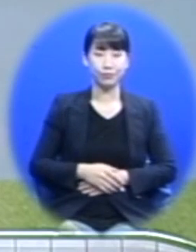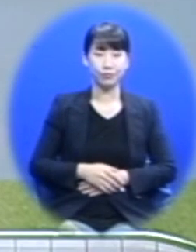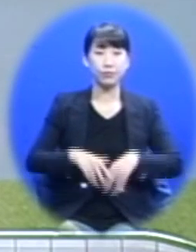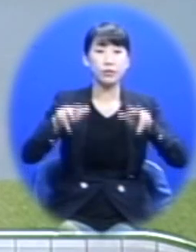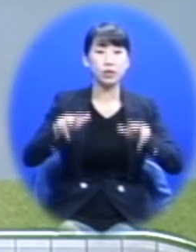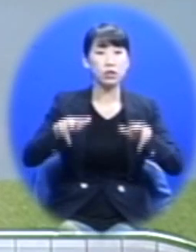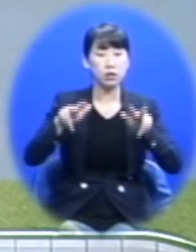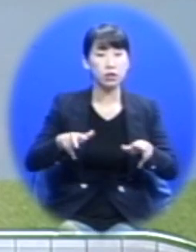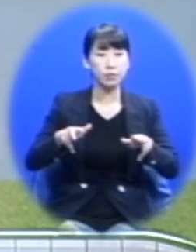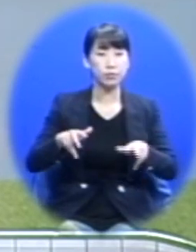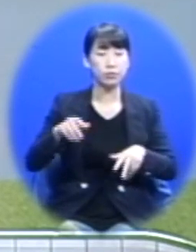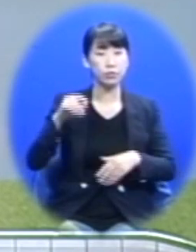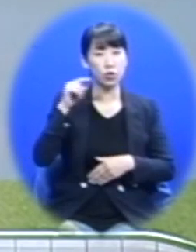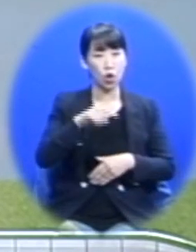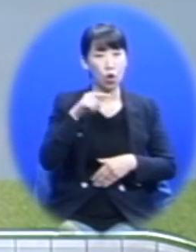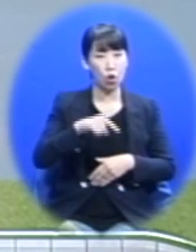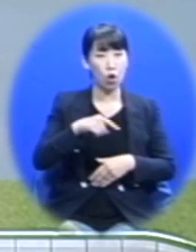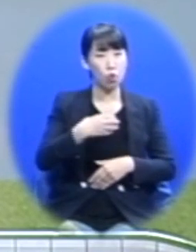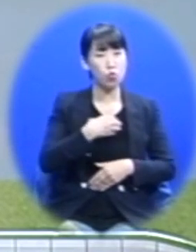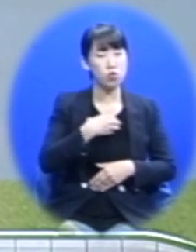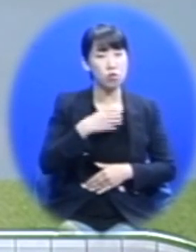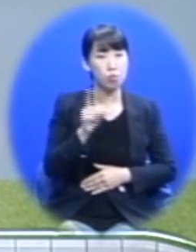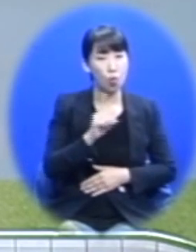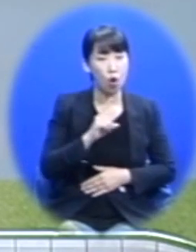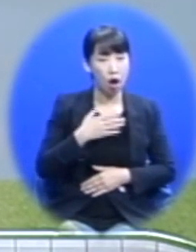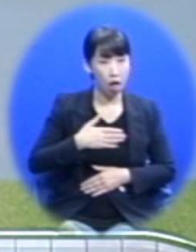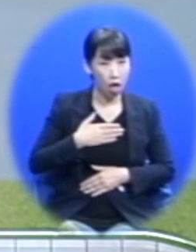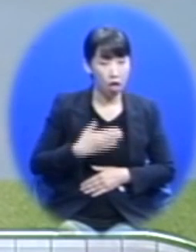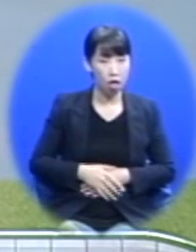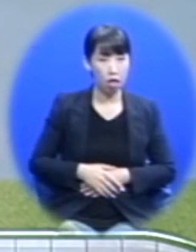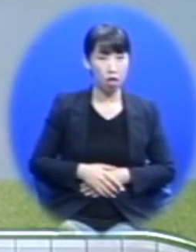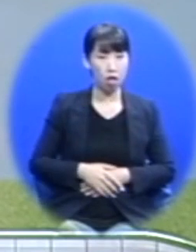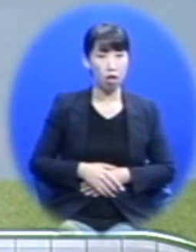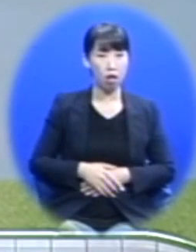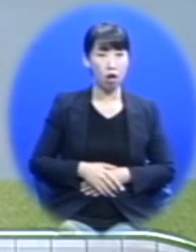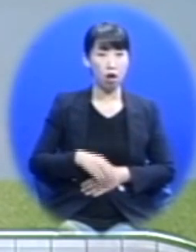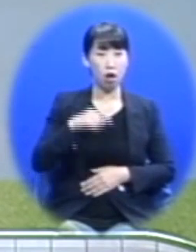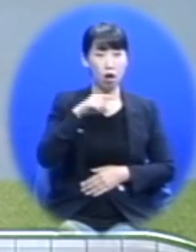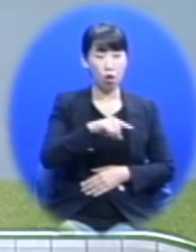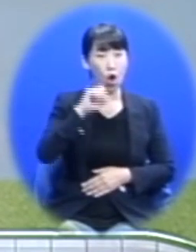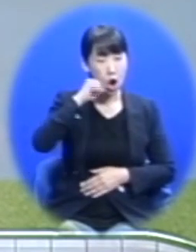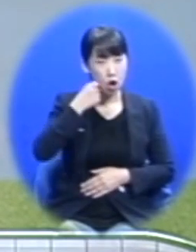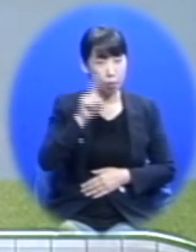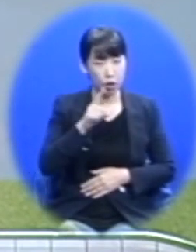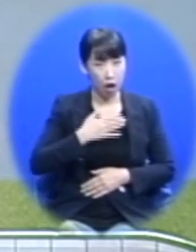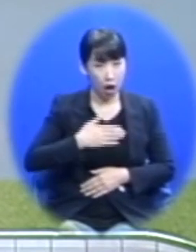지금 너가 처해져 있는 위기가 뭔지 아느냐? 지금 내 앞에 있는 장벽이, 장애물이 뭔지 아느냐?